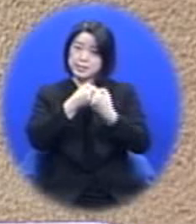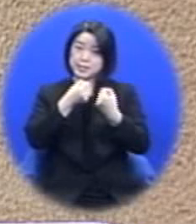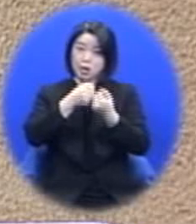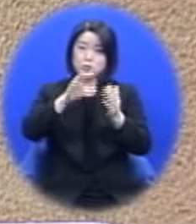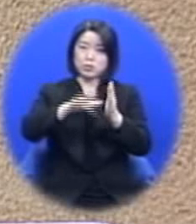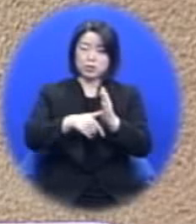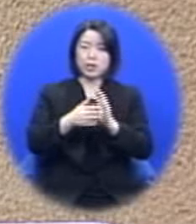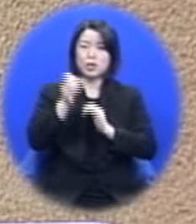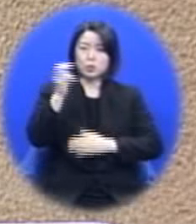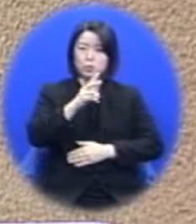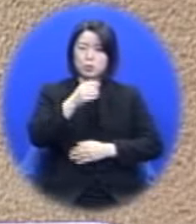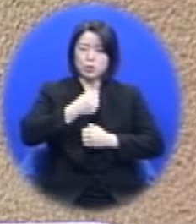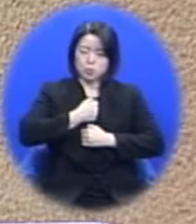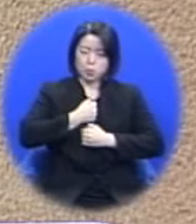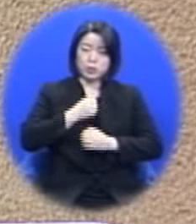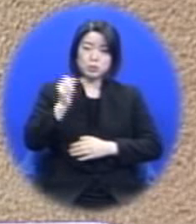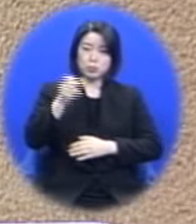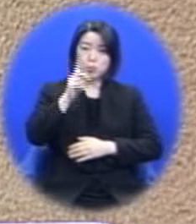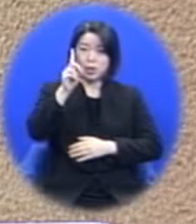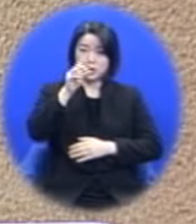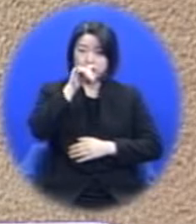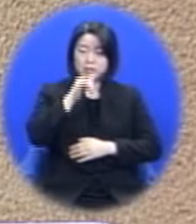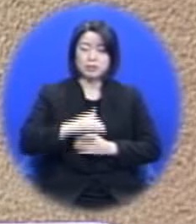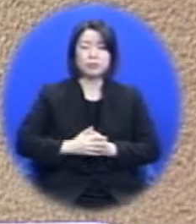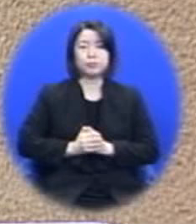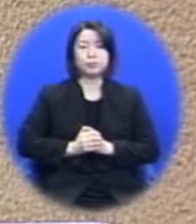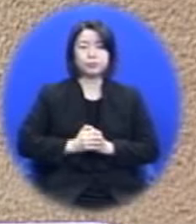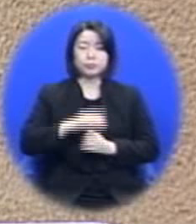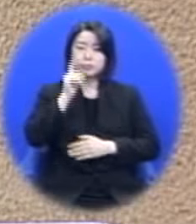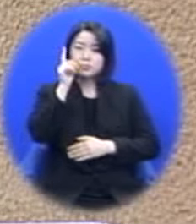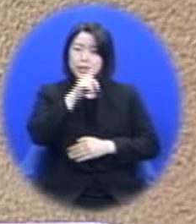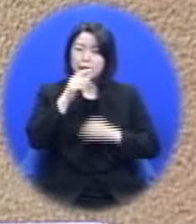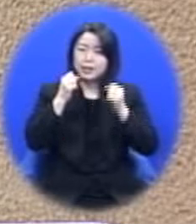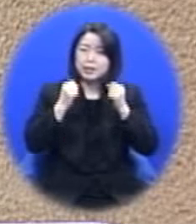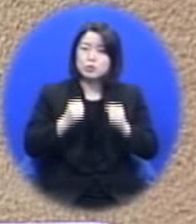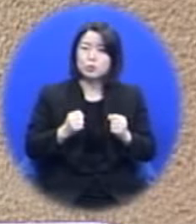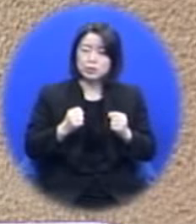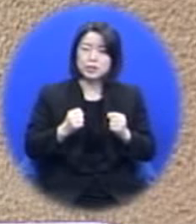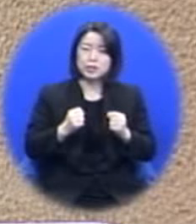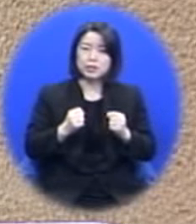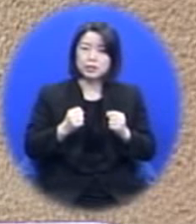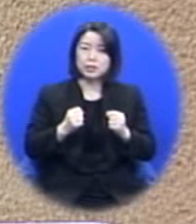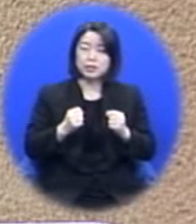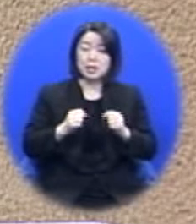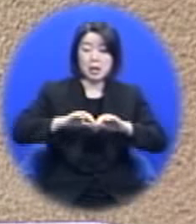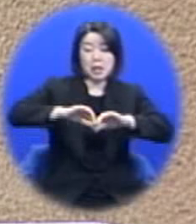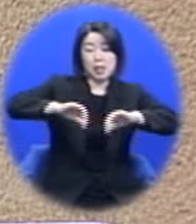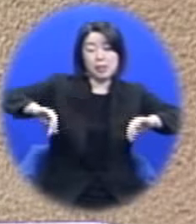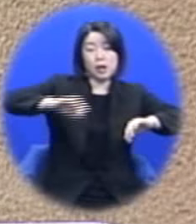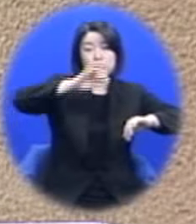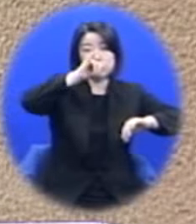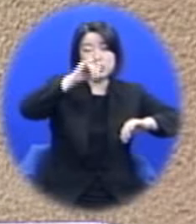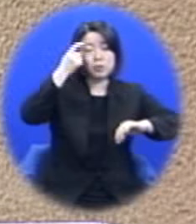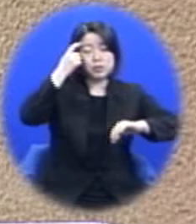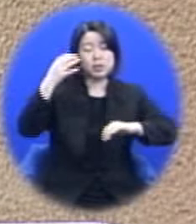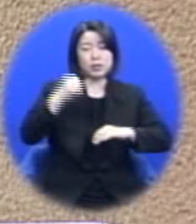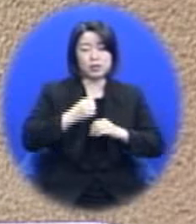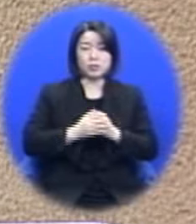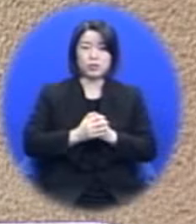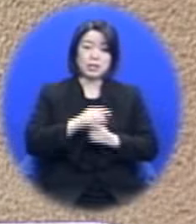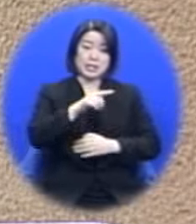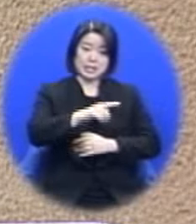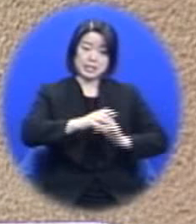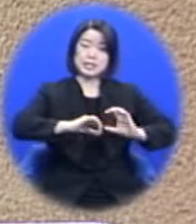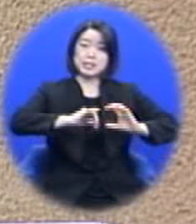또 조심해야 될 것이 하나 있는데 악한 존재가 따로 있다고 생각하는 겁니다. 이